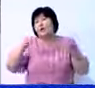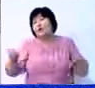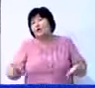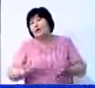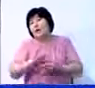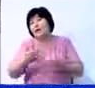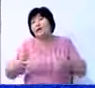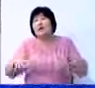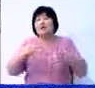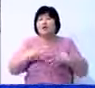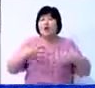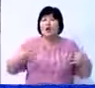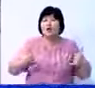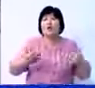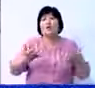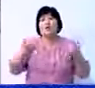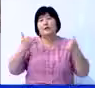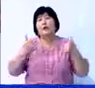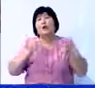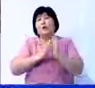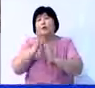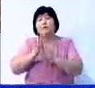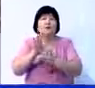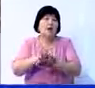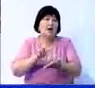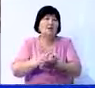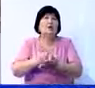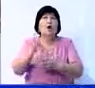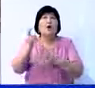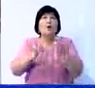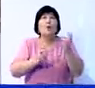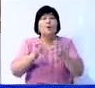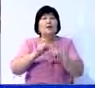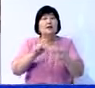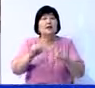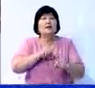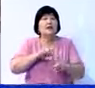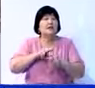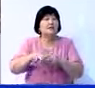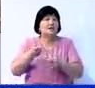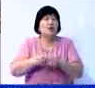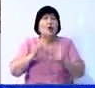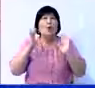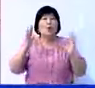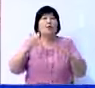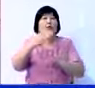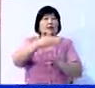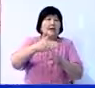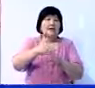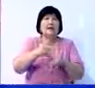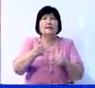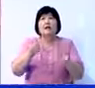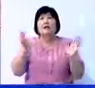үйіліп, жануарлар мен өсімдіктер дүниесі азып барады. Өндіріс саласындағы зиян өз алдына, ормандар кесіліп, тұмса